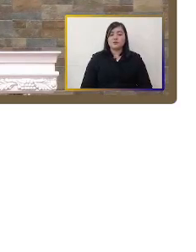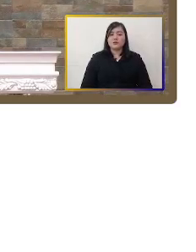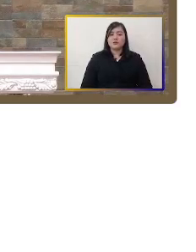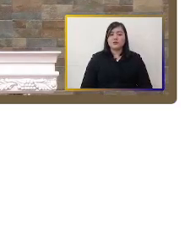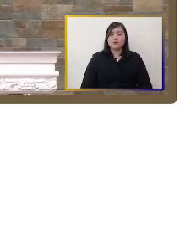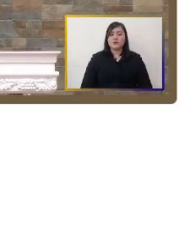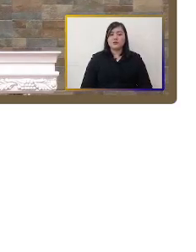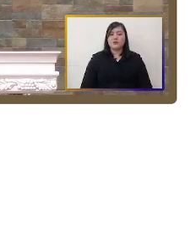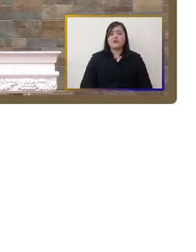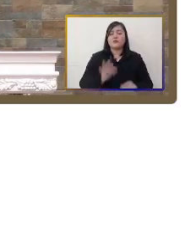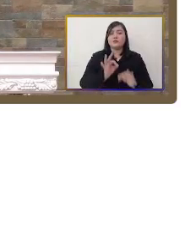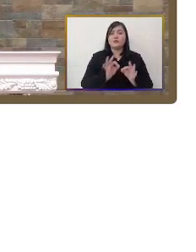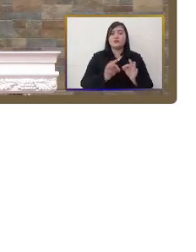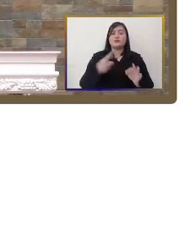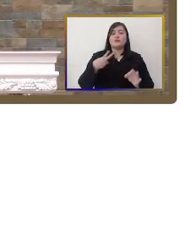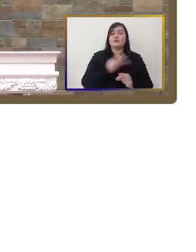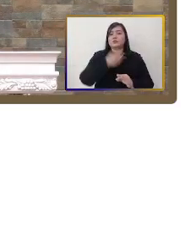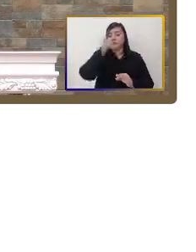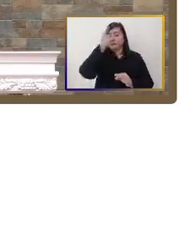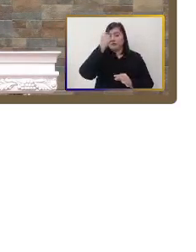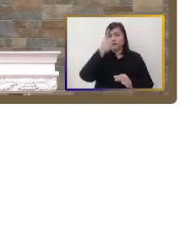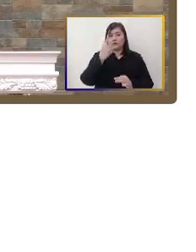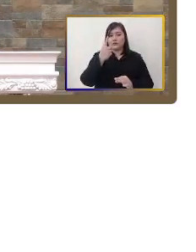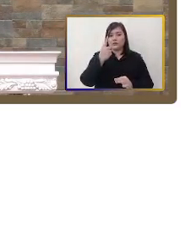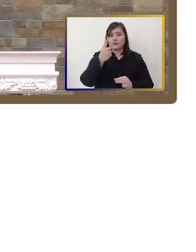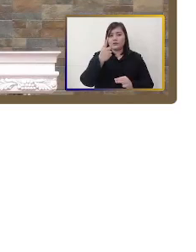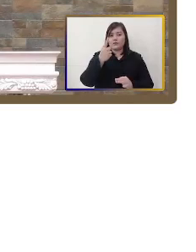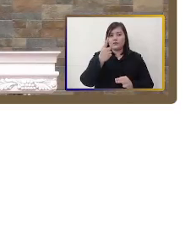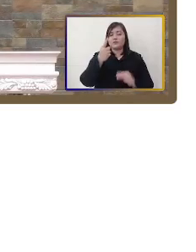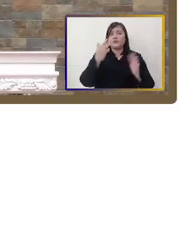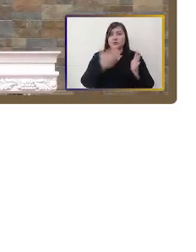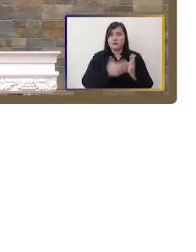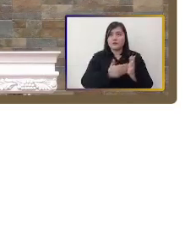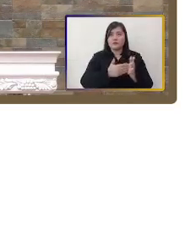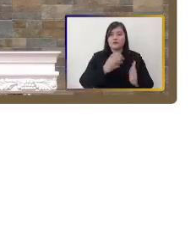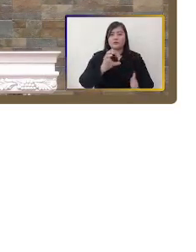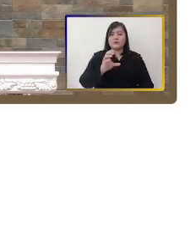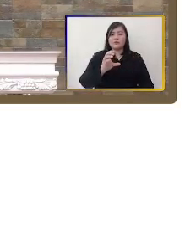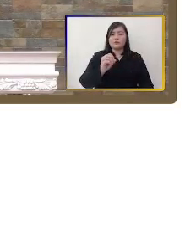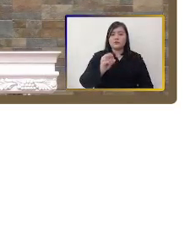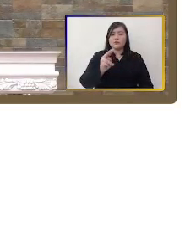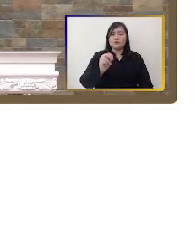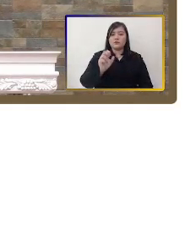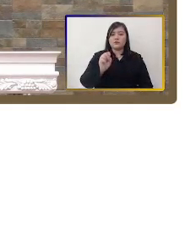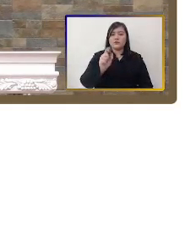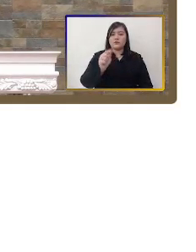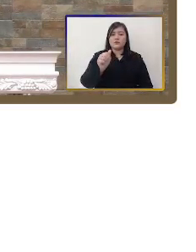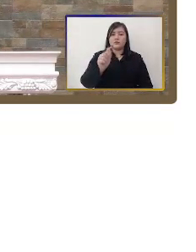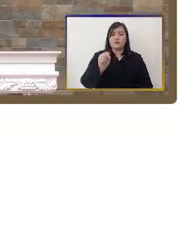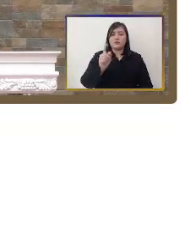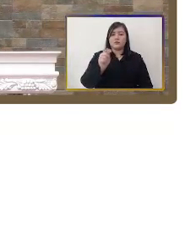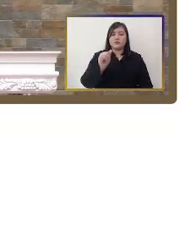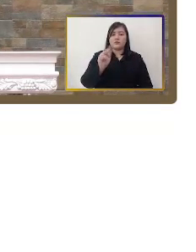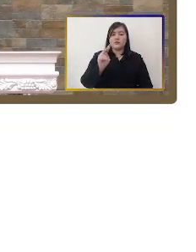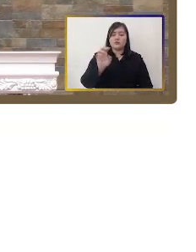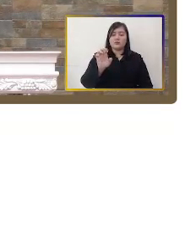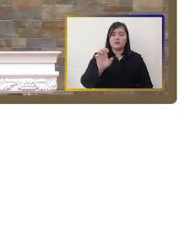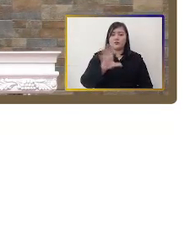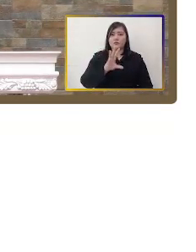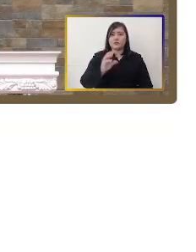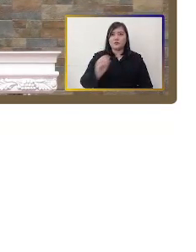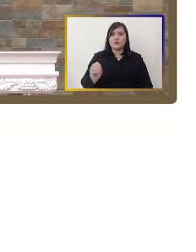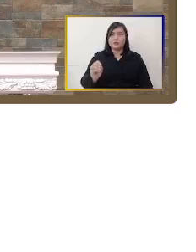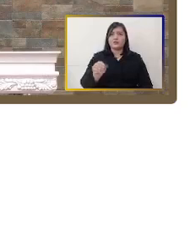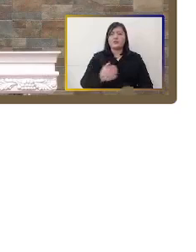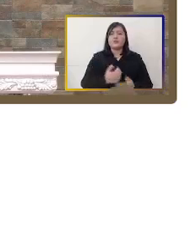kapatid, ginamit si Constantine at mula kay Constantine, lumaganap ngayon, nabuo ngayon itong Catholic. Pero hindi sa kanya